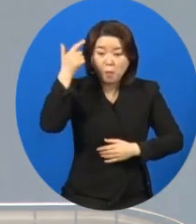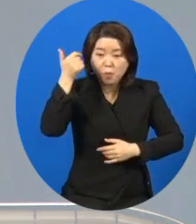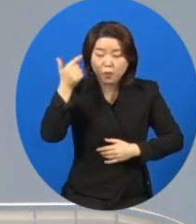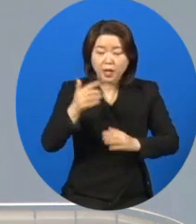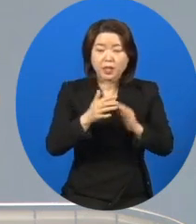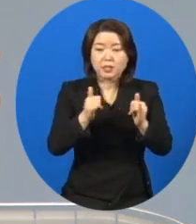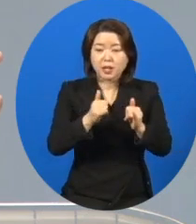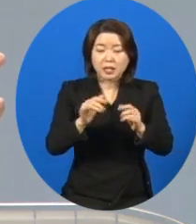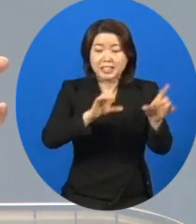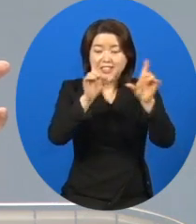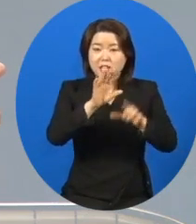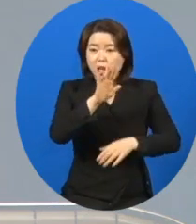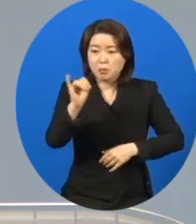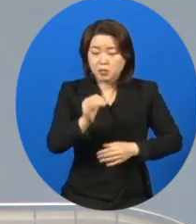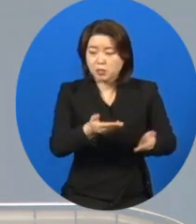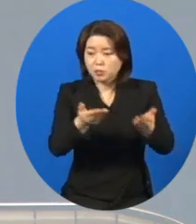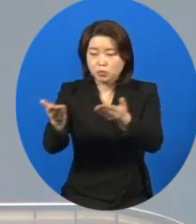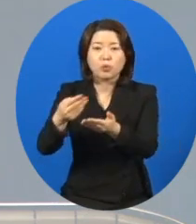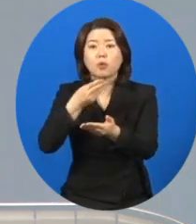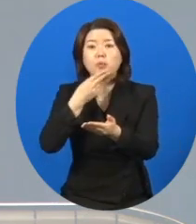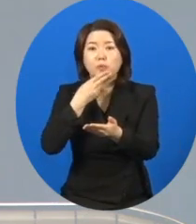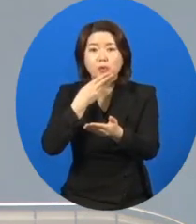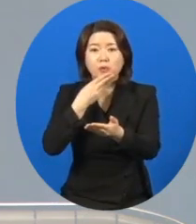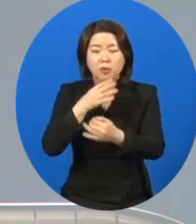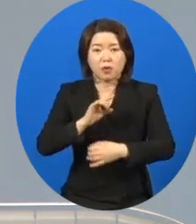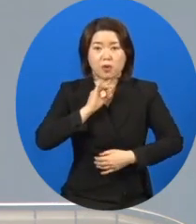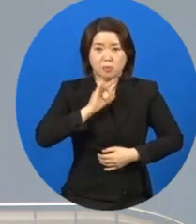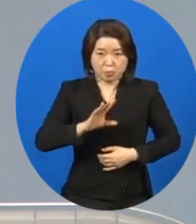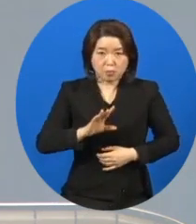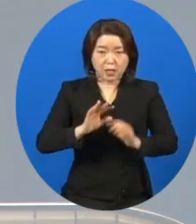없습니다. 뿐만 아니고